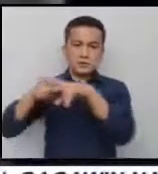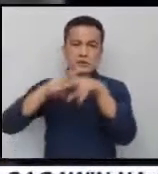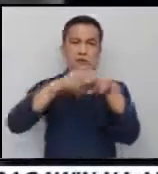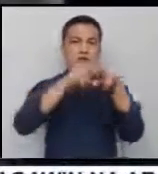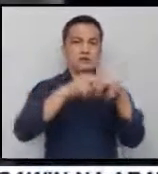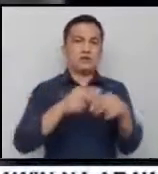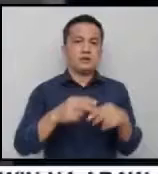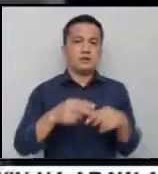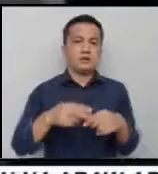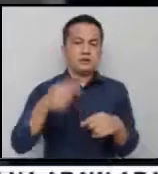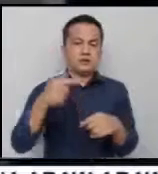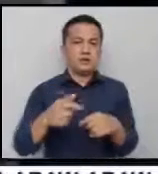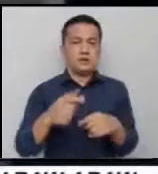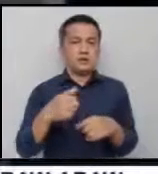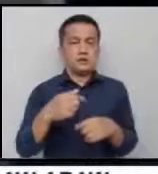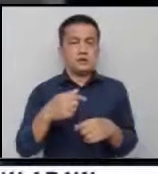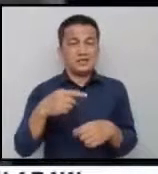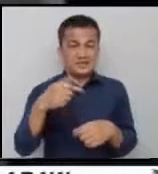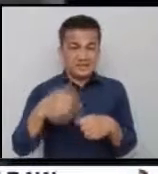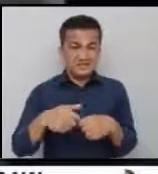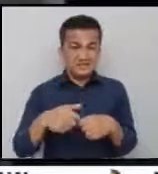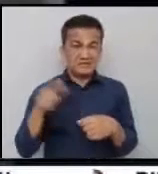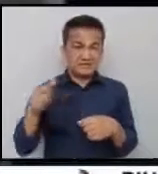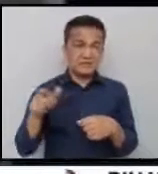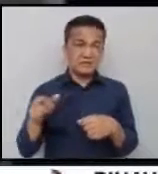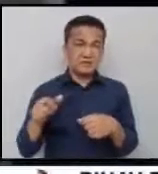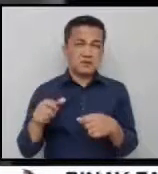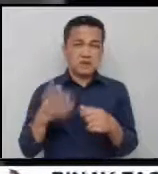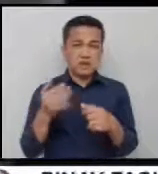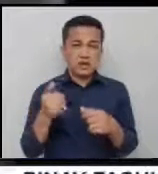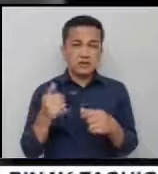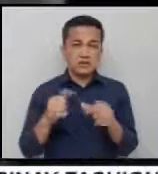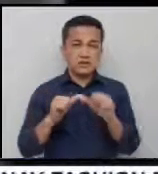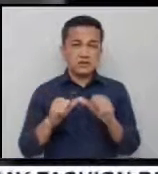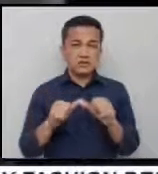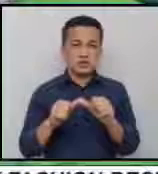produktong krudo, bunsod na rin sa nagpapatuloy sa giyera ng